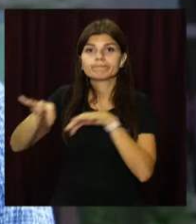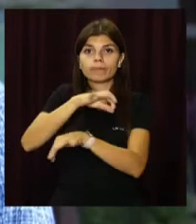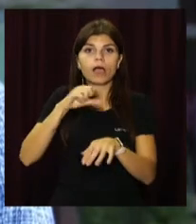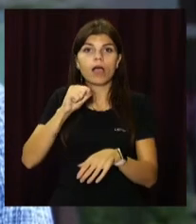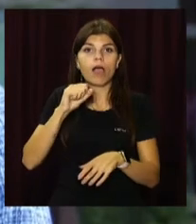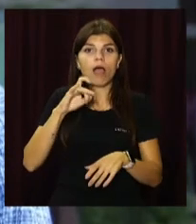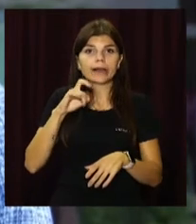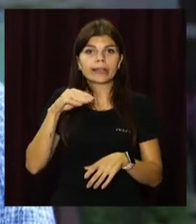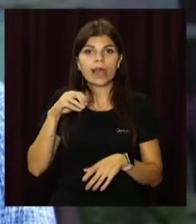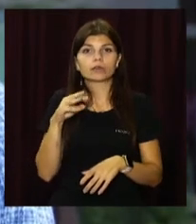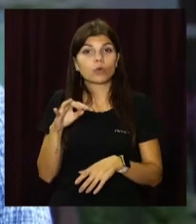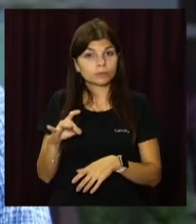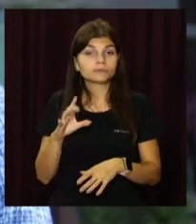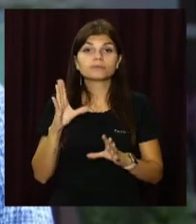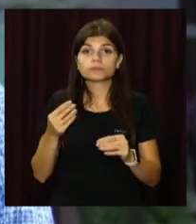Всього за